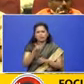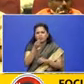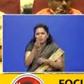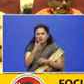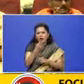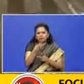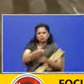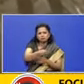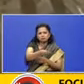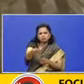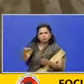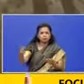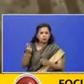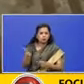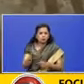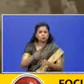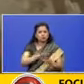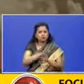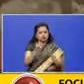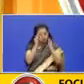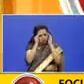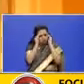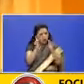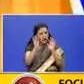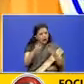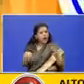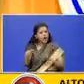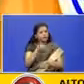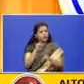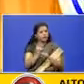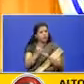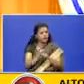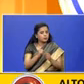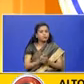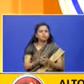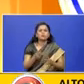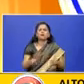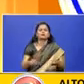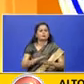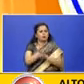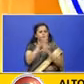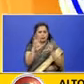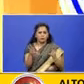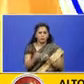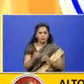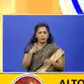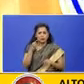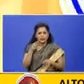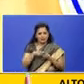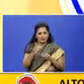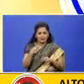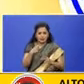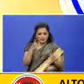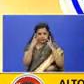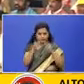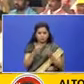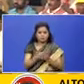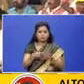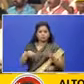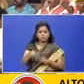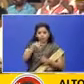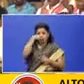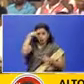सब पर पूरा फोकस रहता है। कुल मिलाकर अगर देखें तो